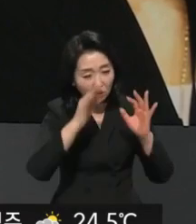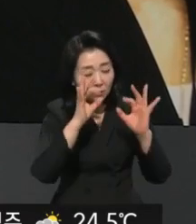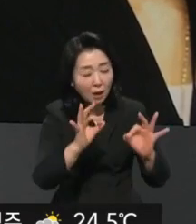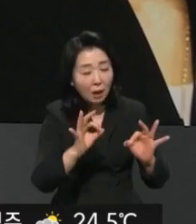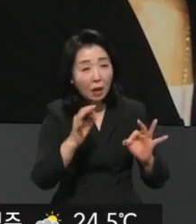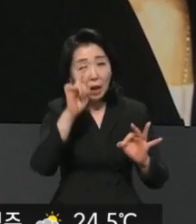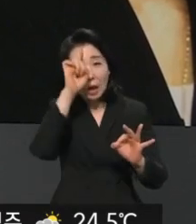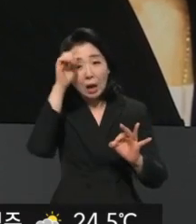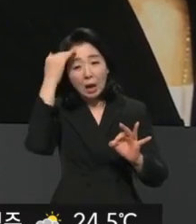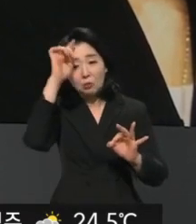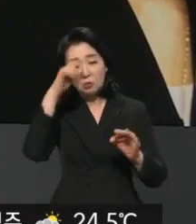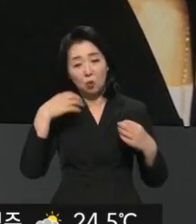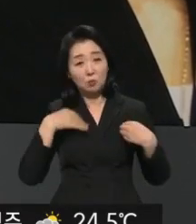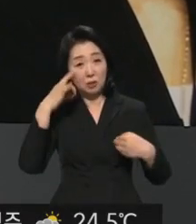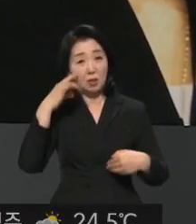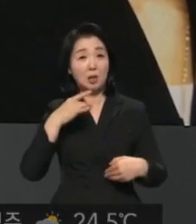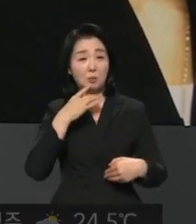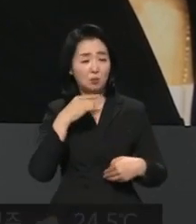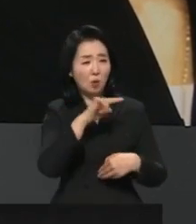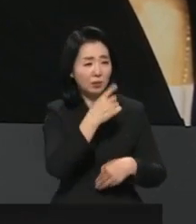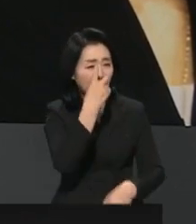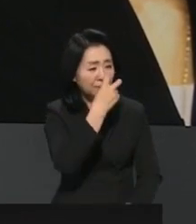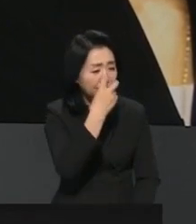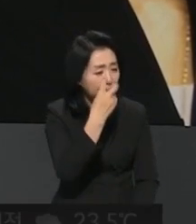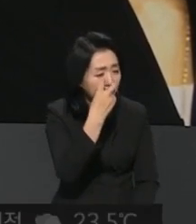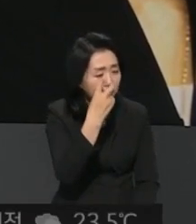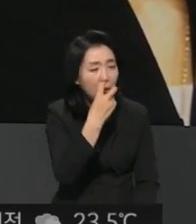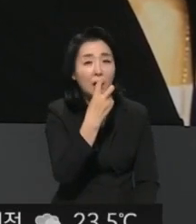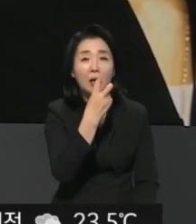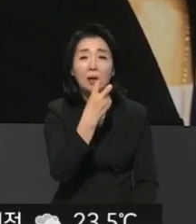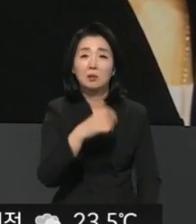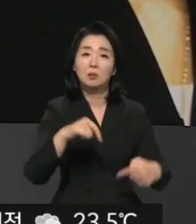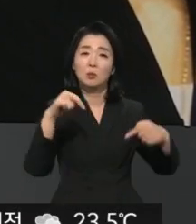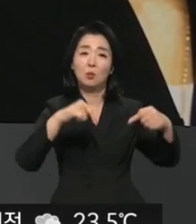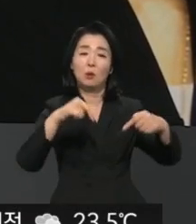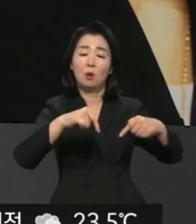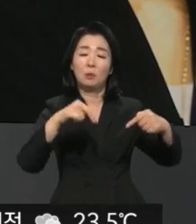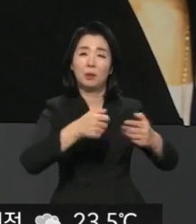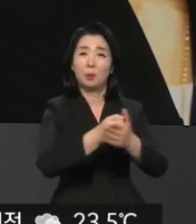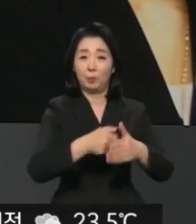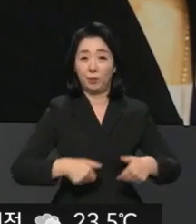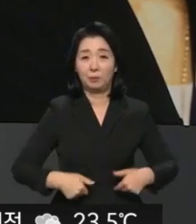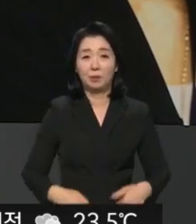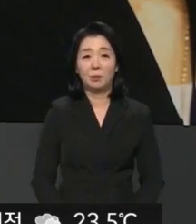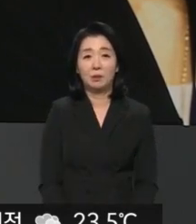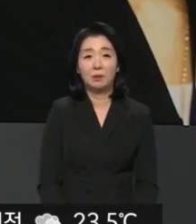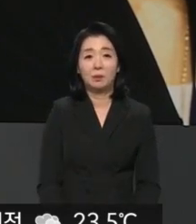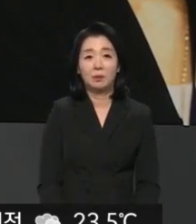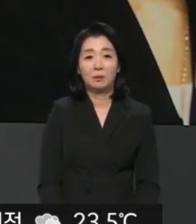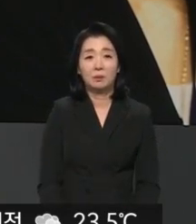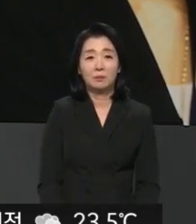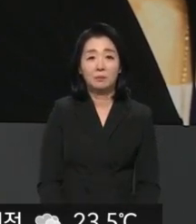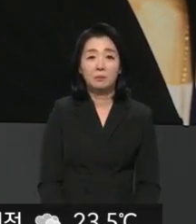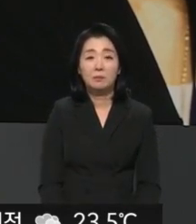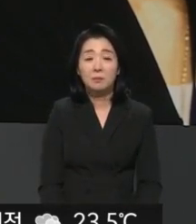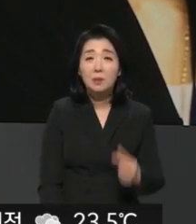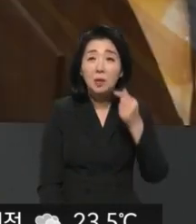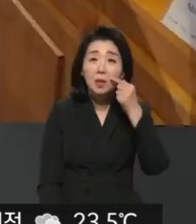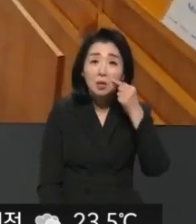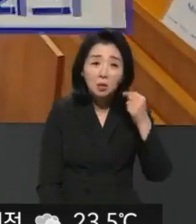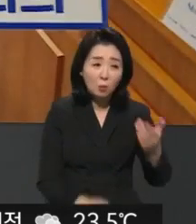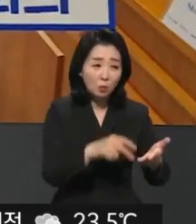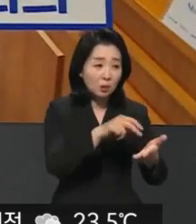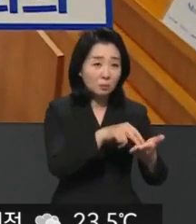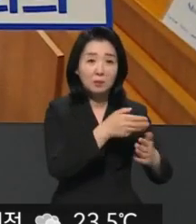뿐 실제 어디까지 살필 수 있는지도 외교 당국의 협의에서 결정될 걸로 보이는데요. 그런데 일본 생각은